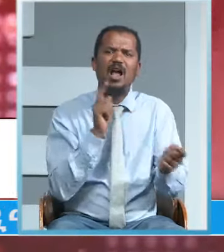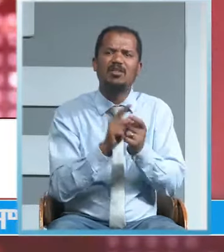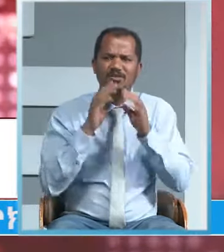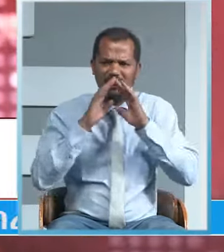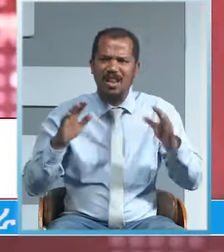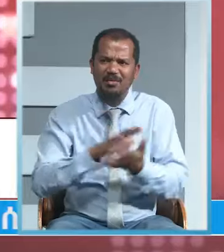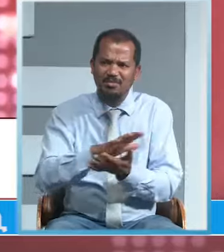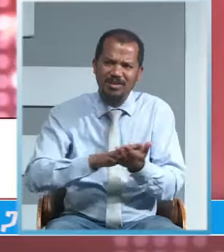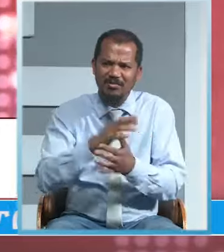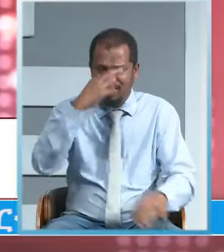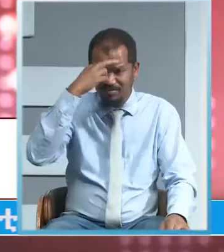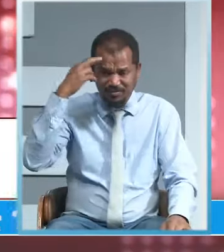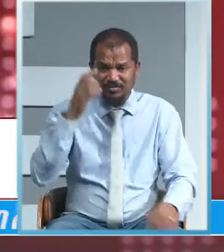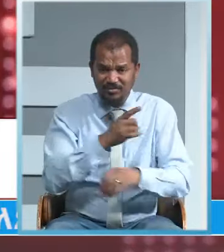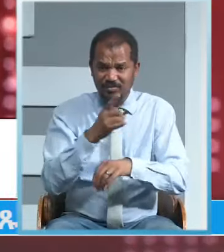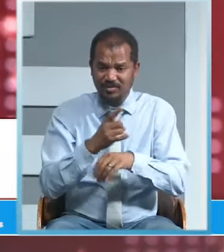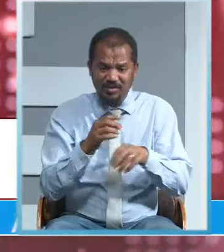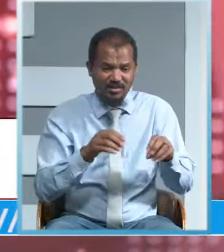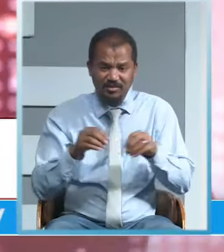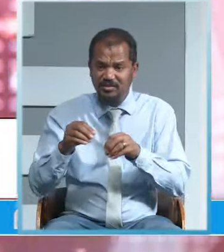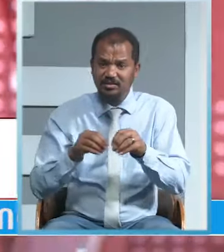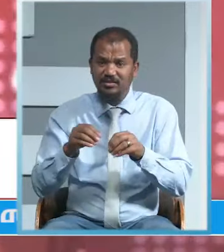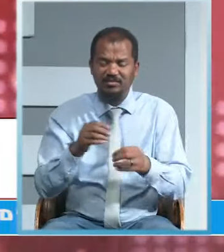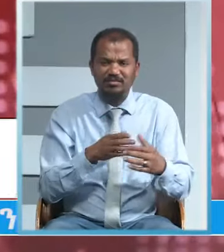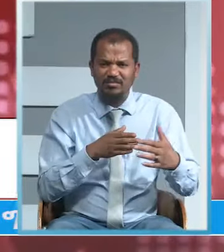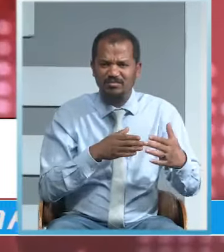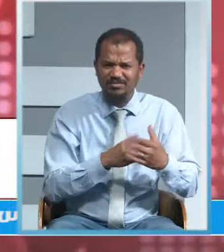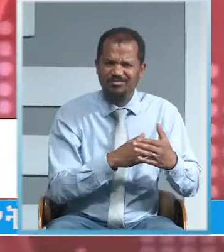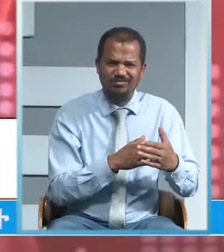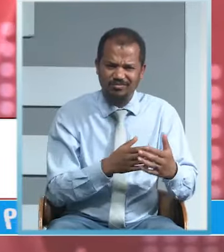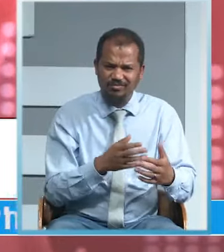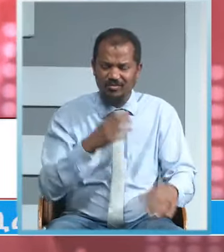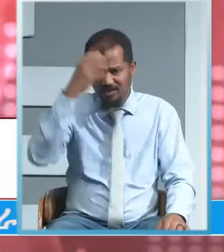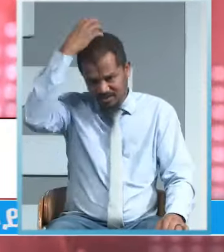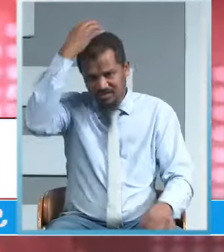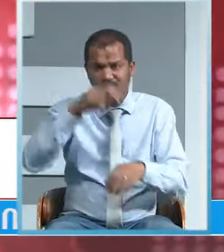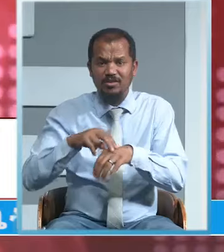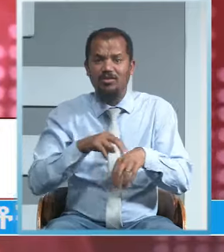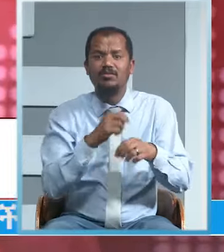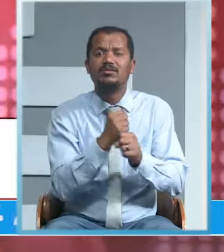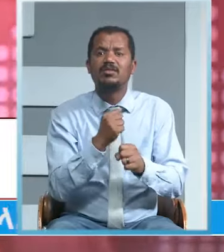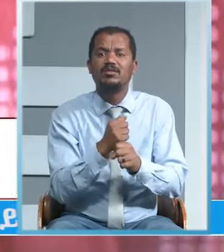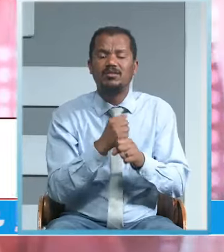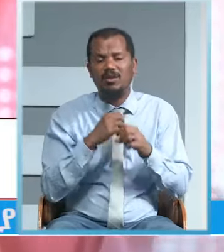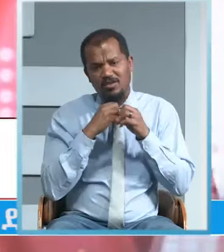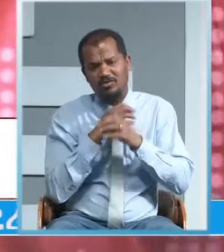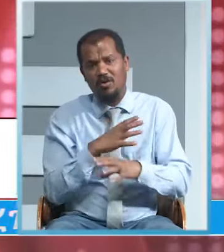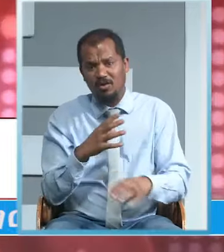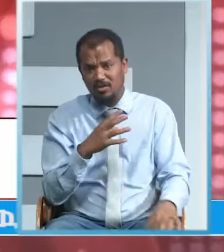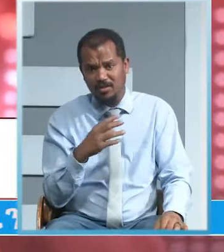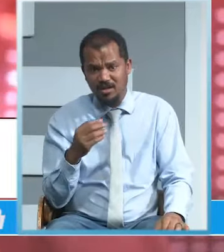መደፍረስ ምክንያት የዜጎች እንቅስቃሴ የተገታበት፣ የመንግስት ተቋማት ስራ